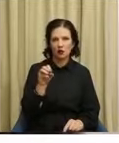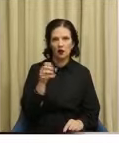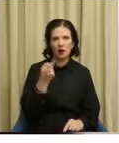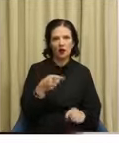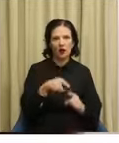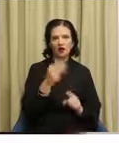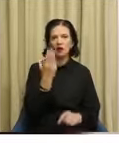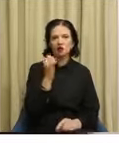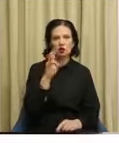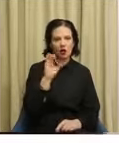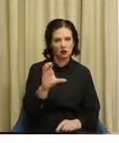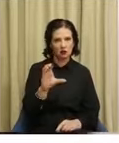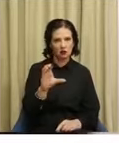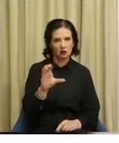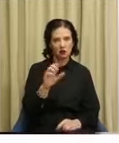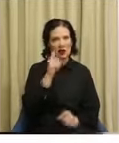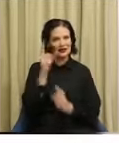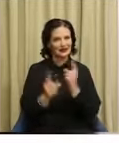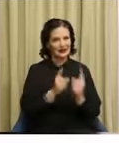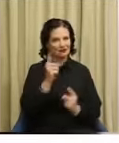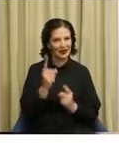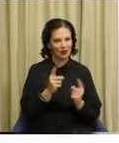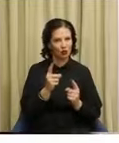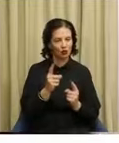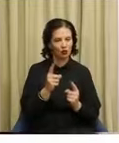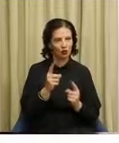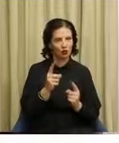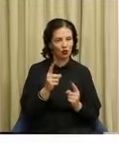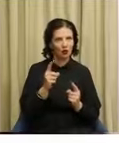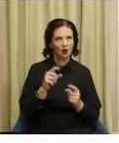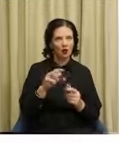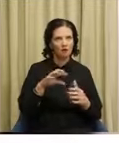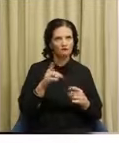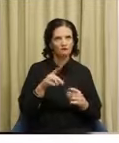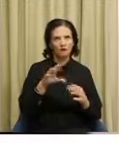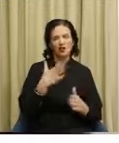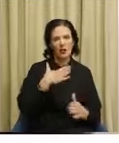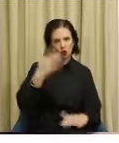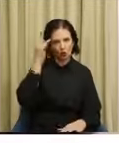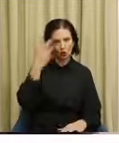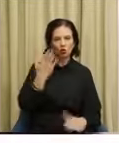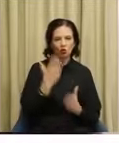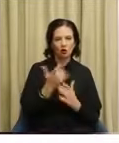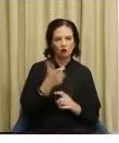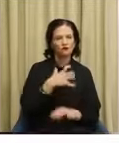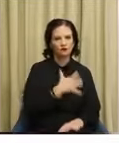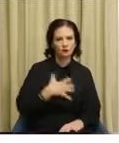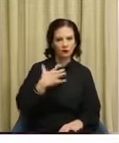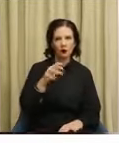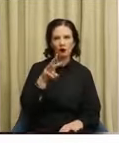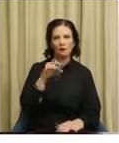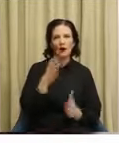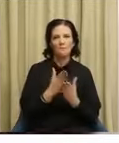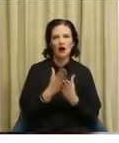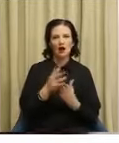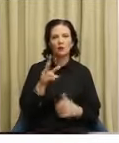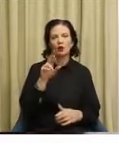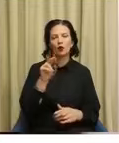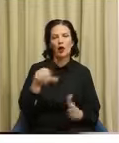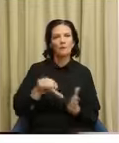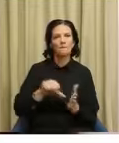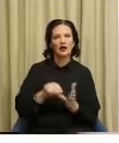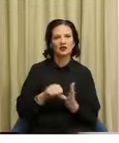цей шанс змінити парадигму нашої культури є там дуже актуальним. І ми маємо, як